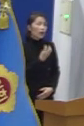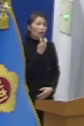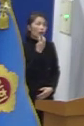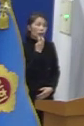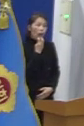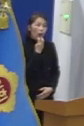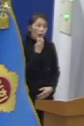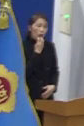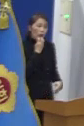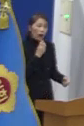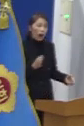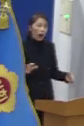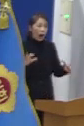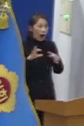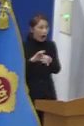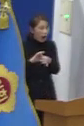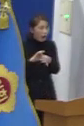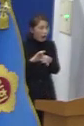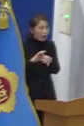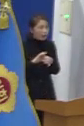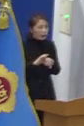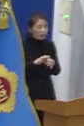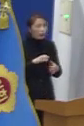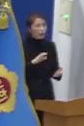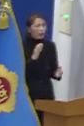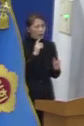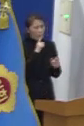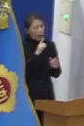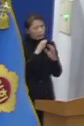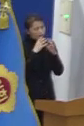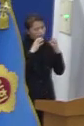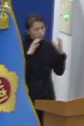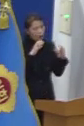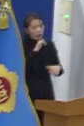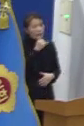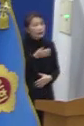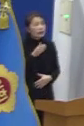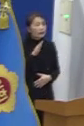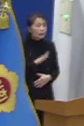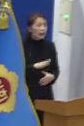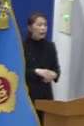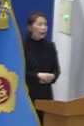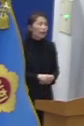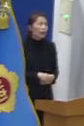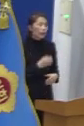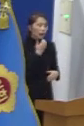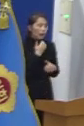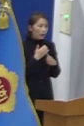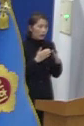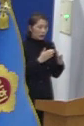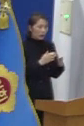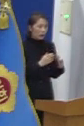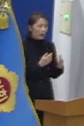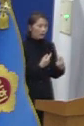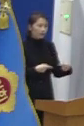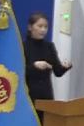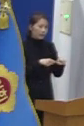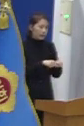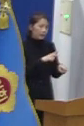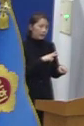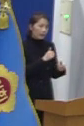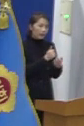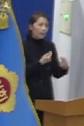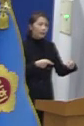등 정치적 논란이 있지만 경기도는 앞으로도 도의회와 한 몸으로 끊임없이